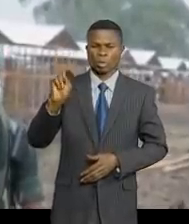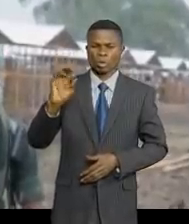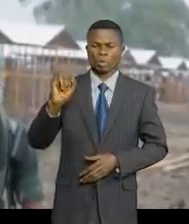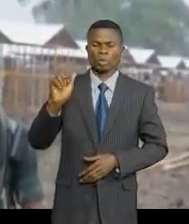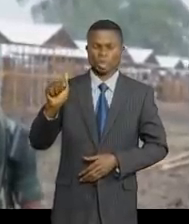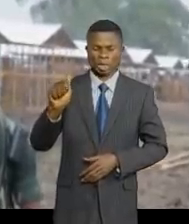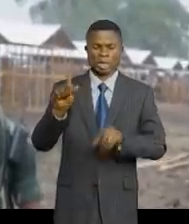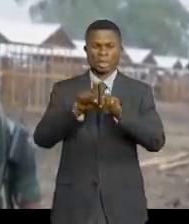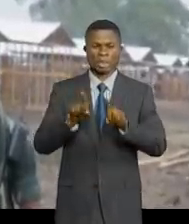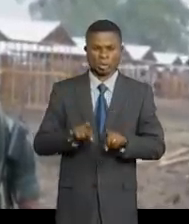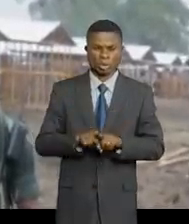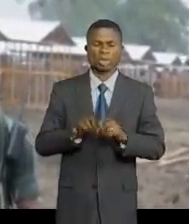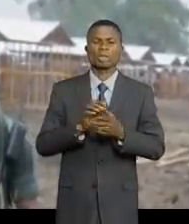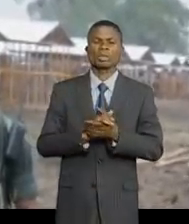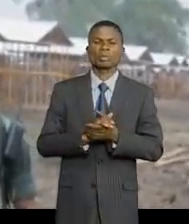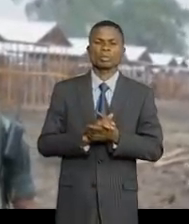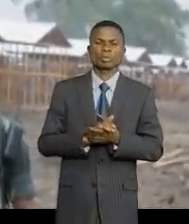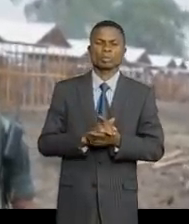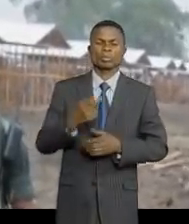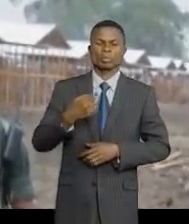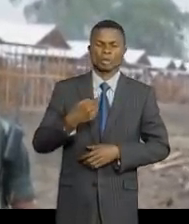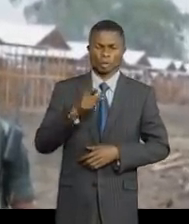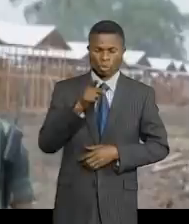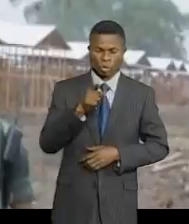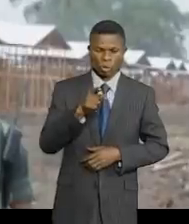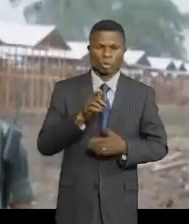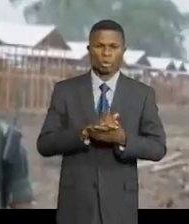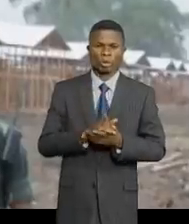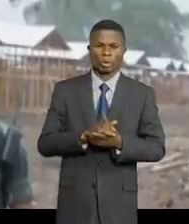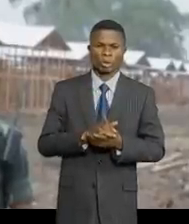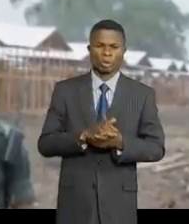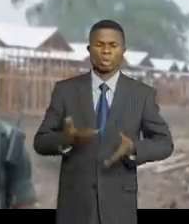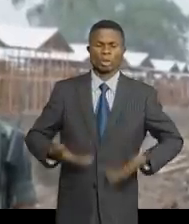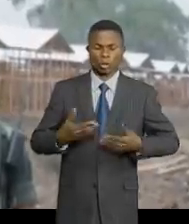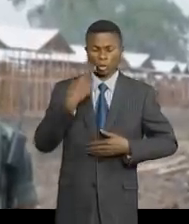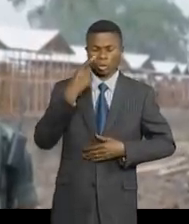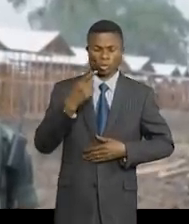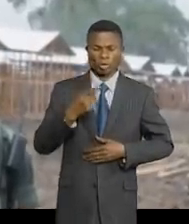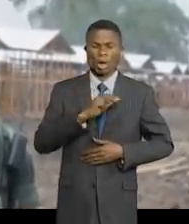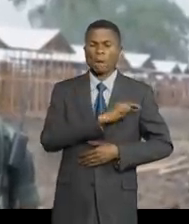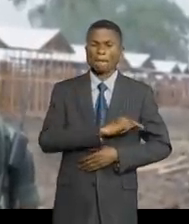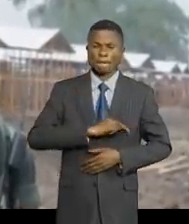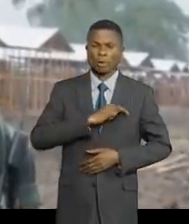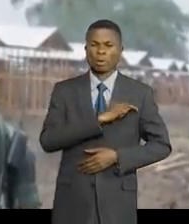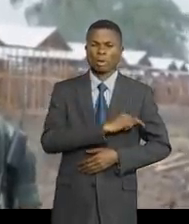Léopard. D'abord j'étais très très content de voir le moral